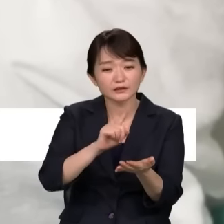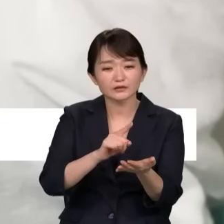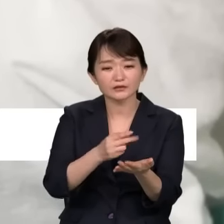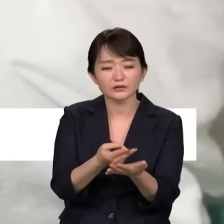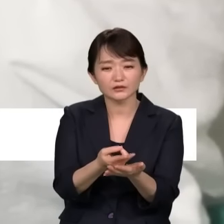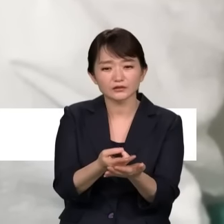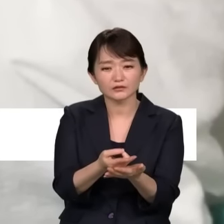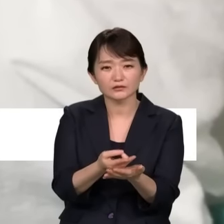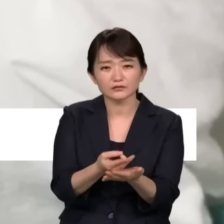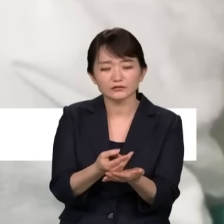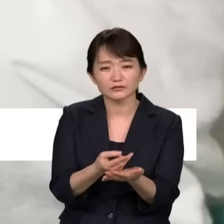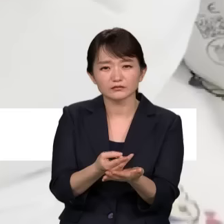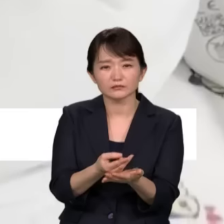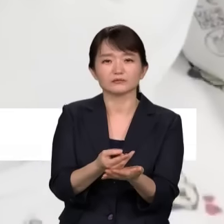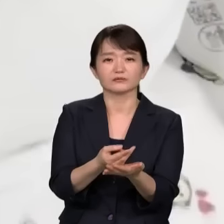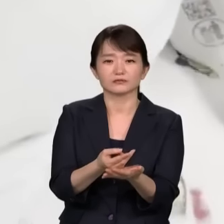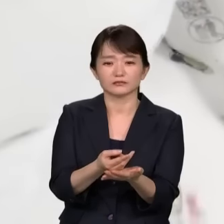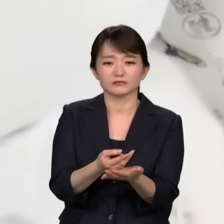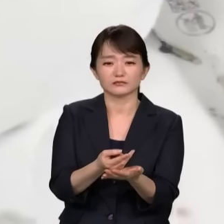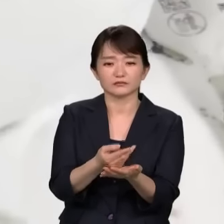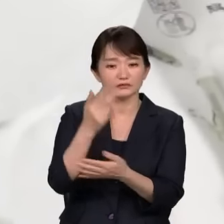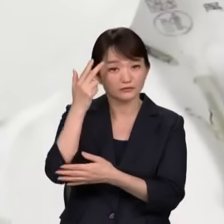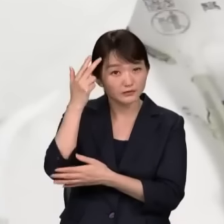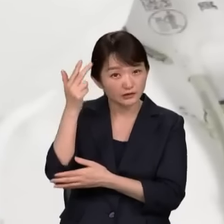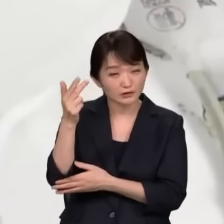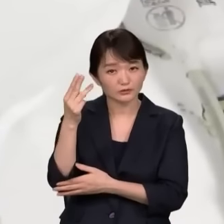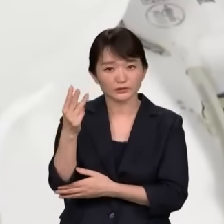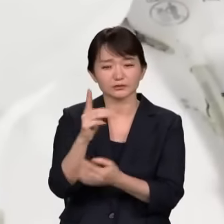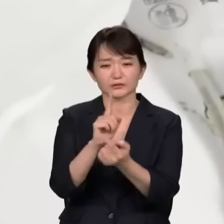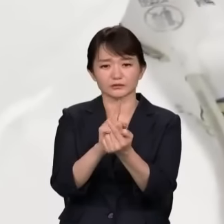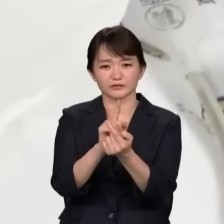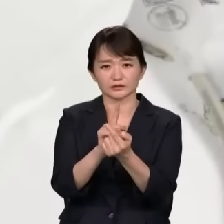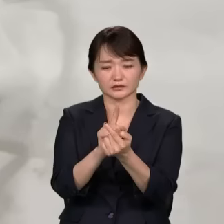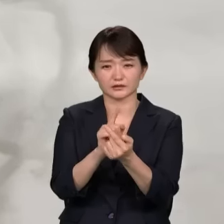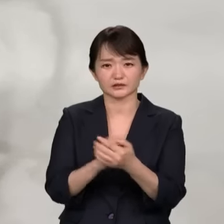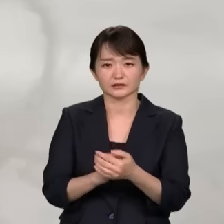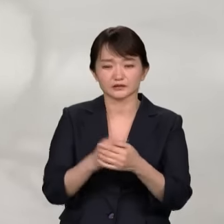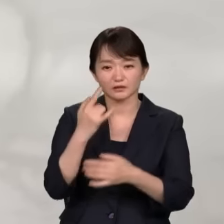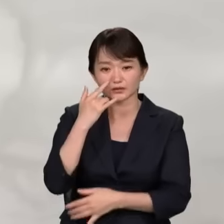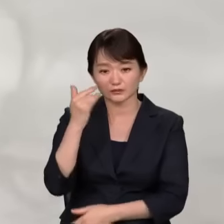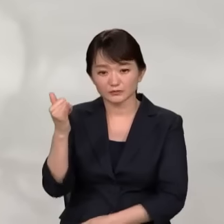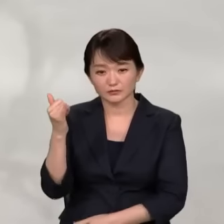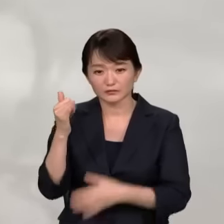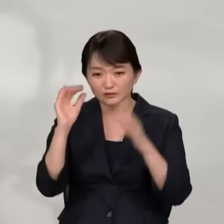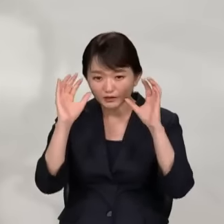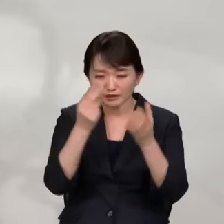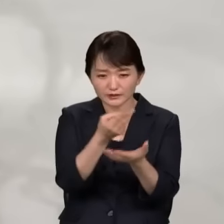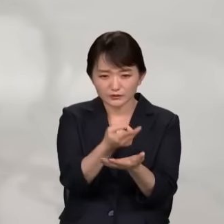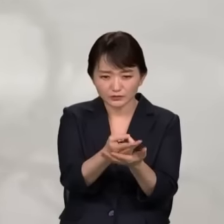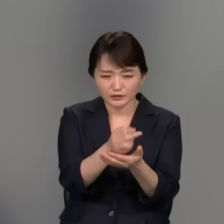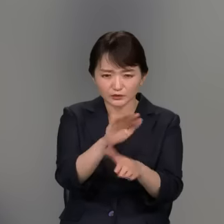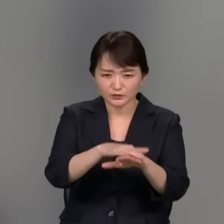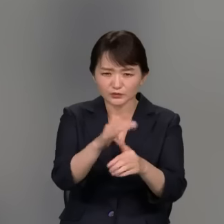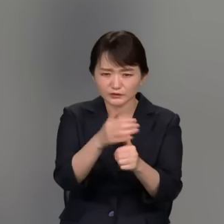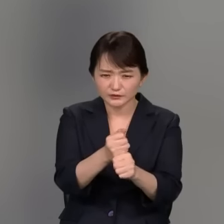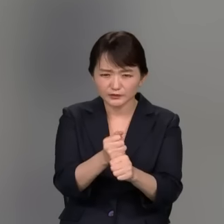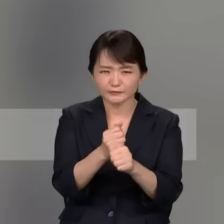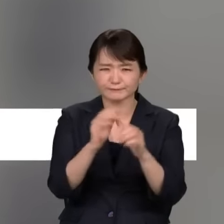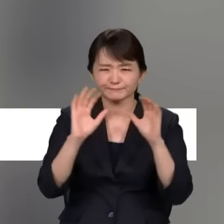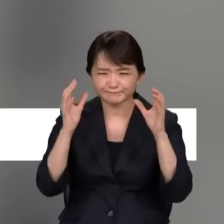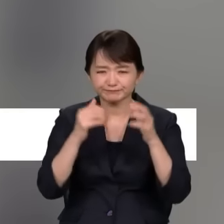아이고 딸꾹질했어. 일주일 세 번 면회 시간. 엄마 아빠는 아기 손잡고 응원했습니다.